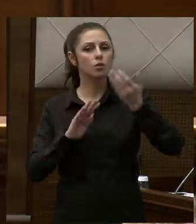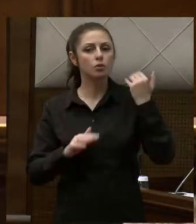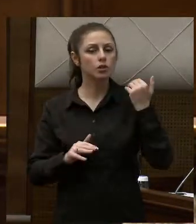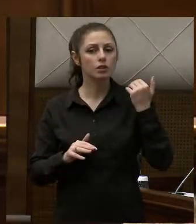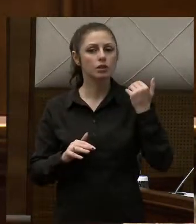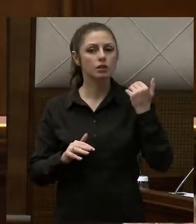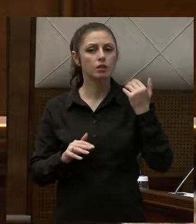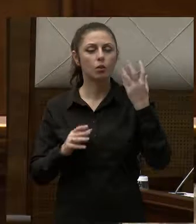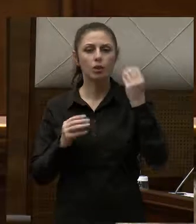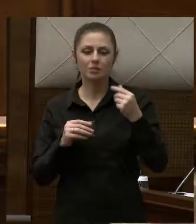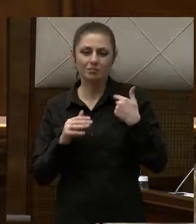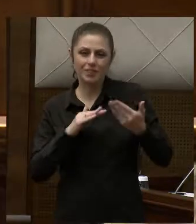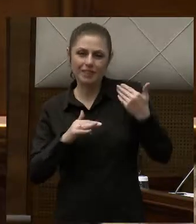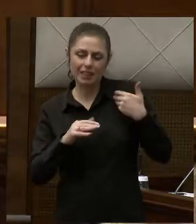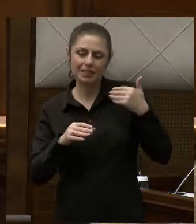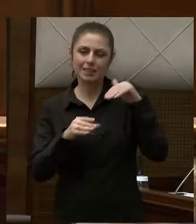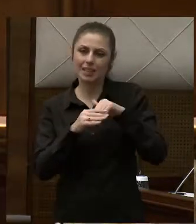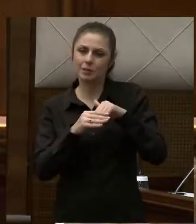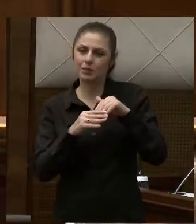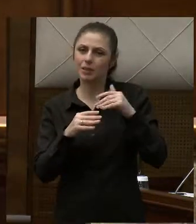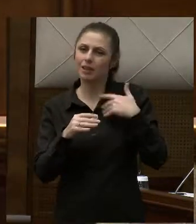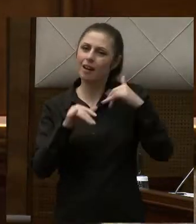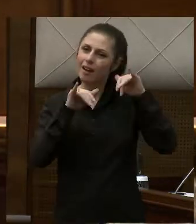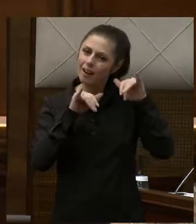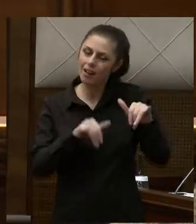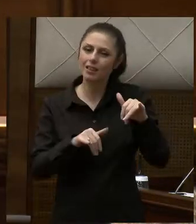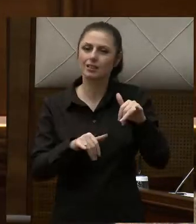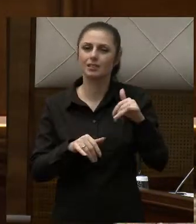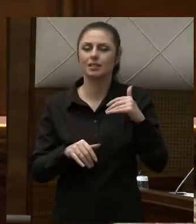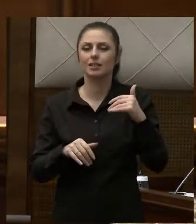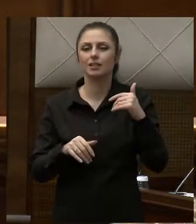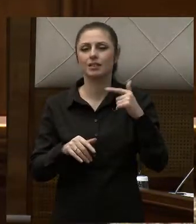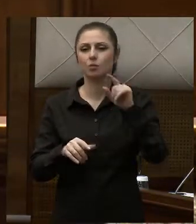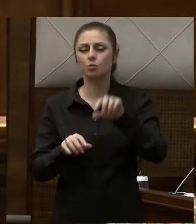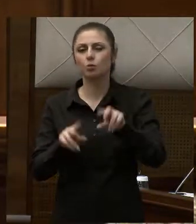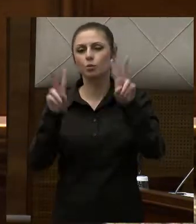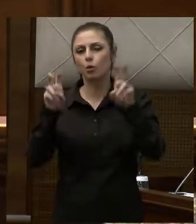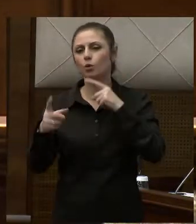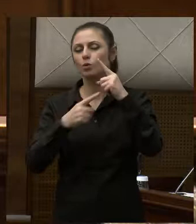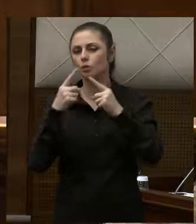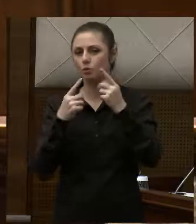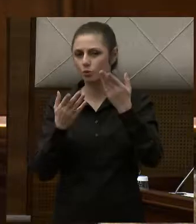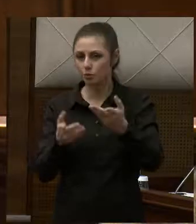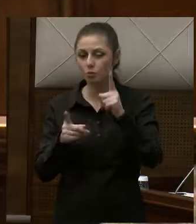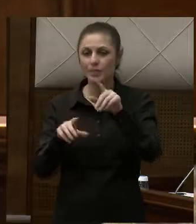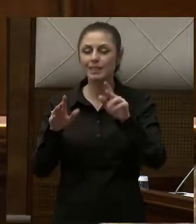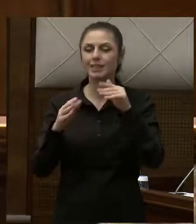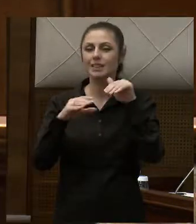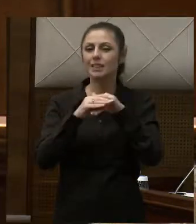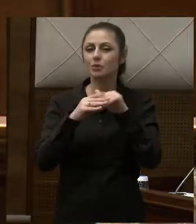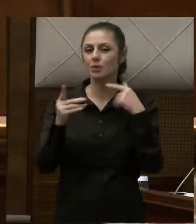geçen seçimlere yakın aynen 2013'te tekrar gündeme getirilmişti. Çünkü seçimlere